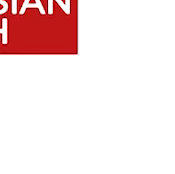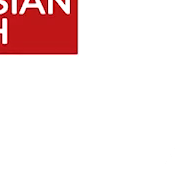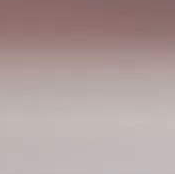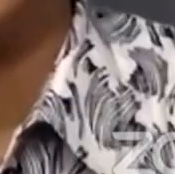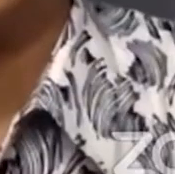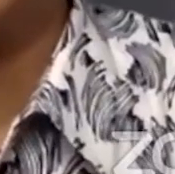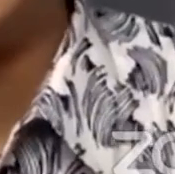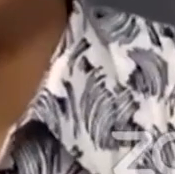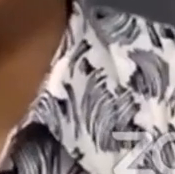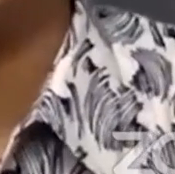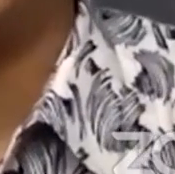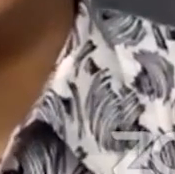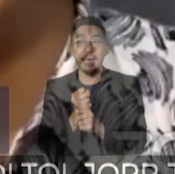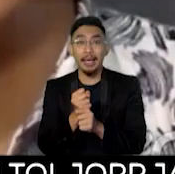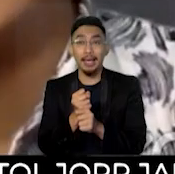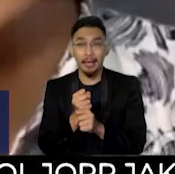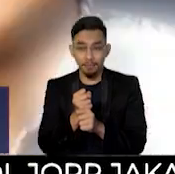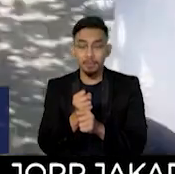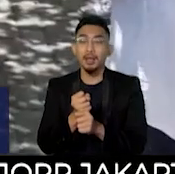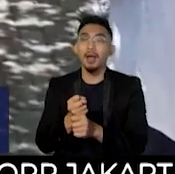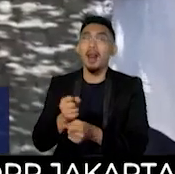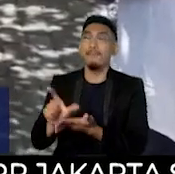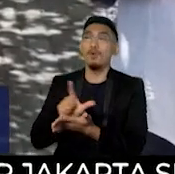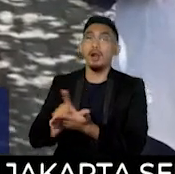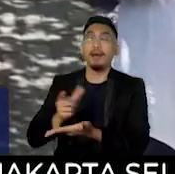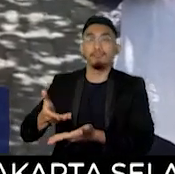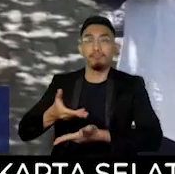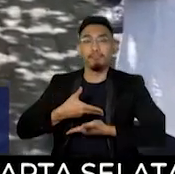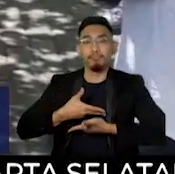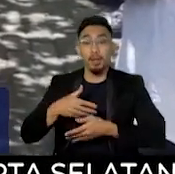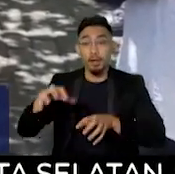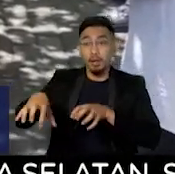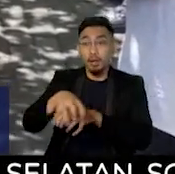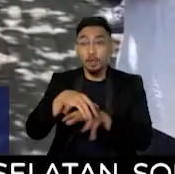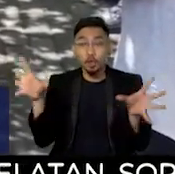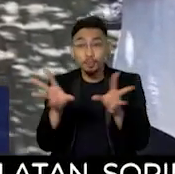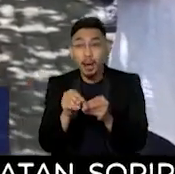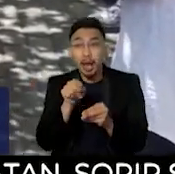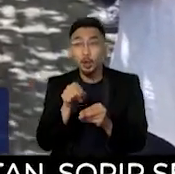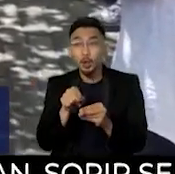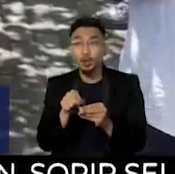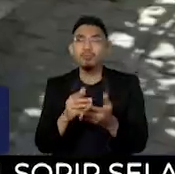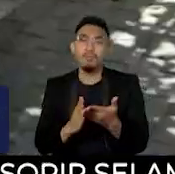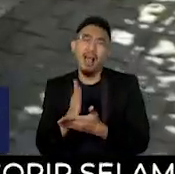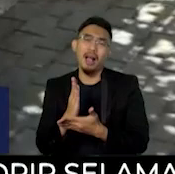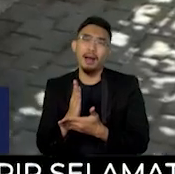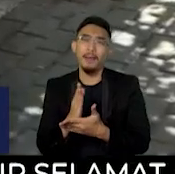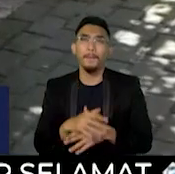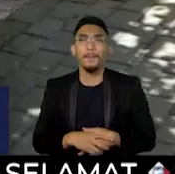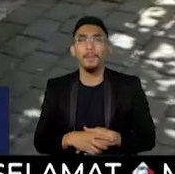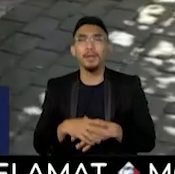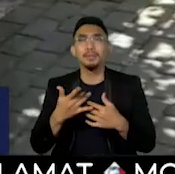P2G bahkan menerima laporan dari berbagai daerah terkait jumlah daerah yang melanggar protokol kesehatan dan belum mendapat pelatihan terkait PTM